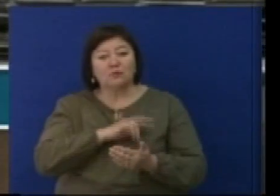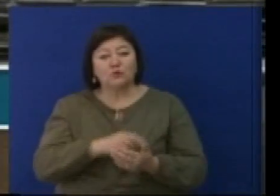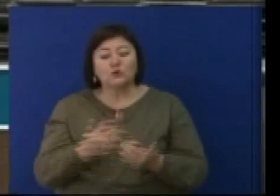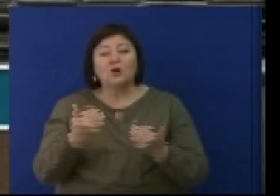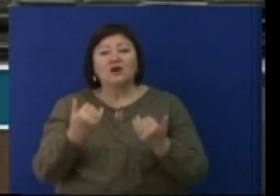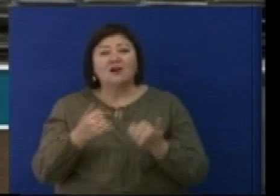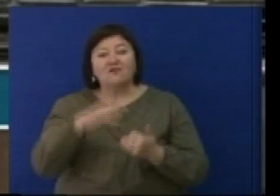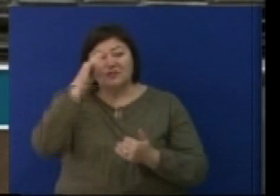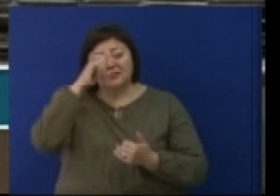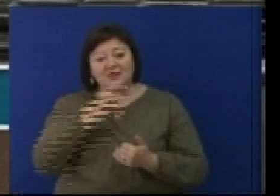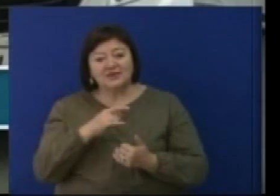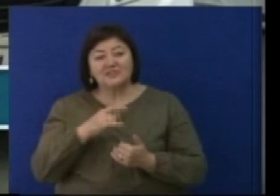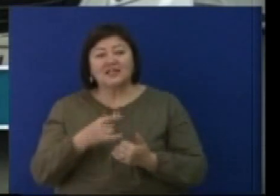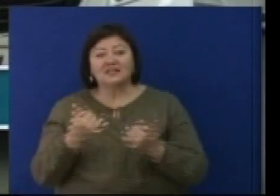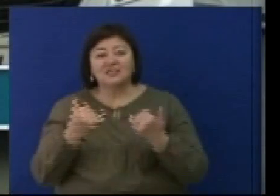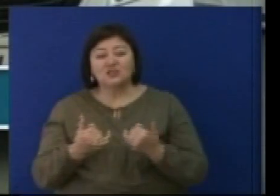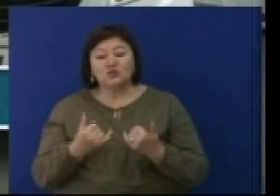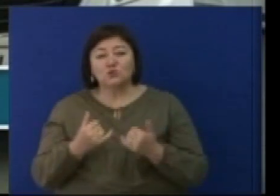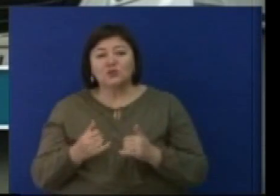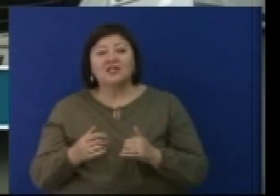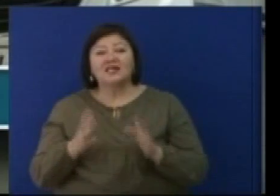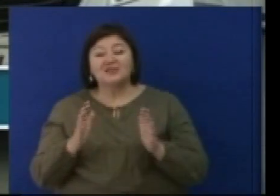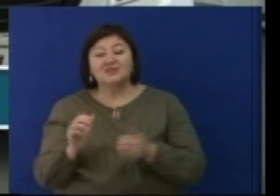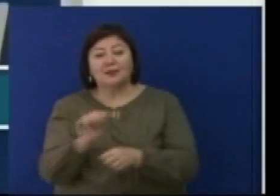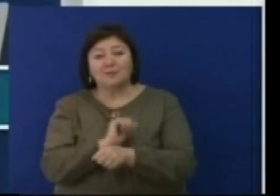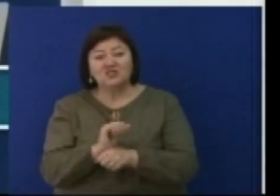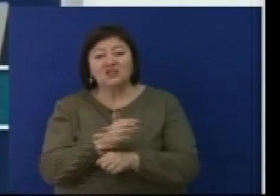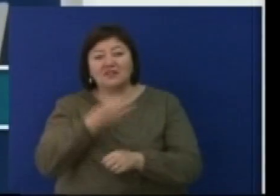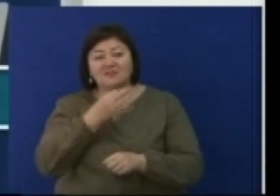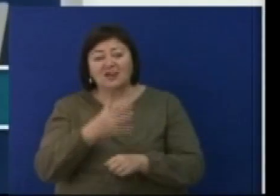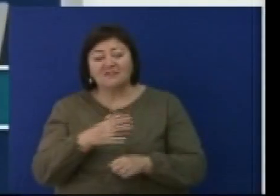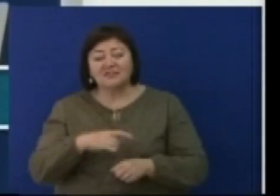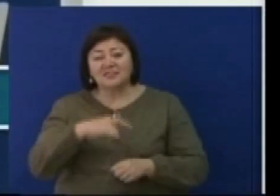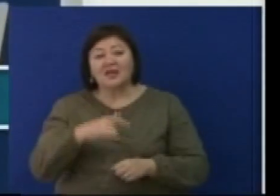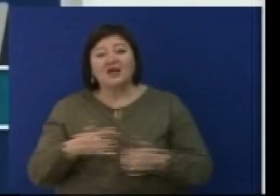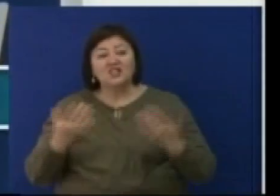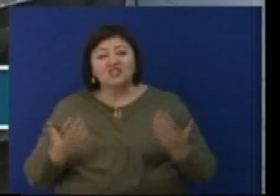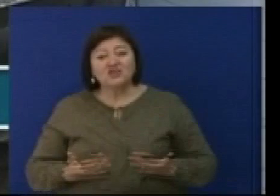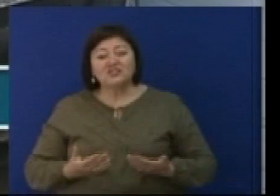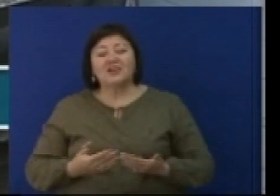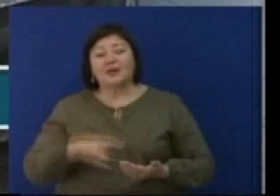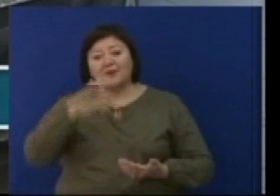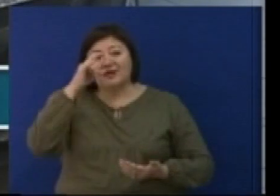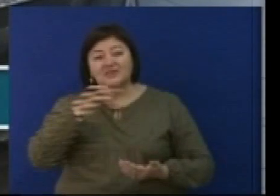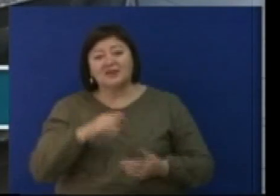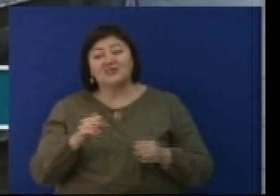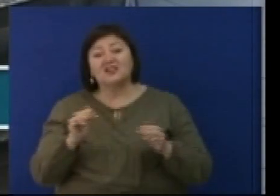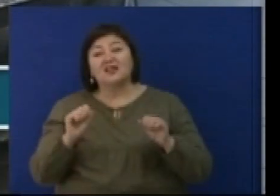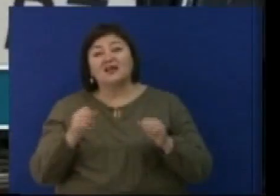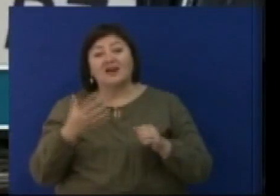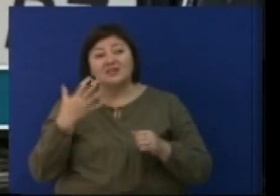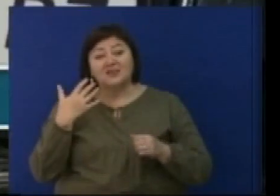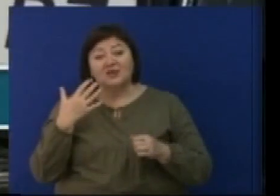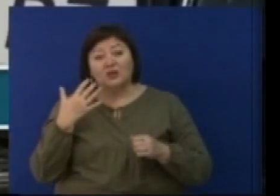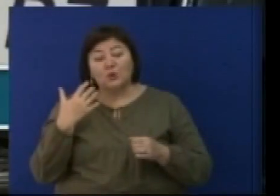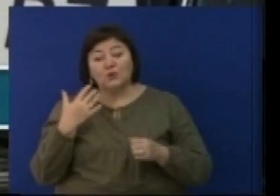автокөліктер республика жолдарында тек жақсы жағынан ғана көріне білді. Шын мәнінде сенімді, қол жетімді, үнемді